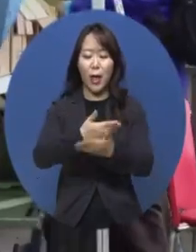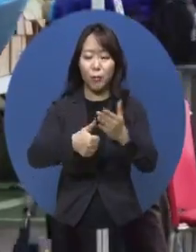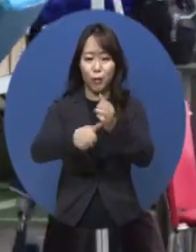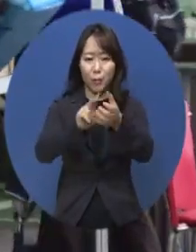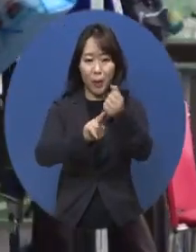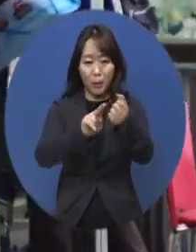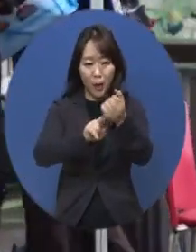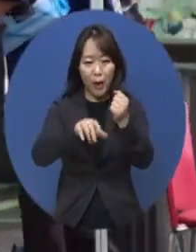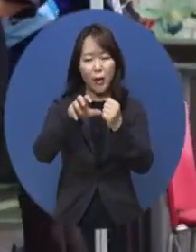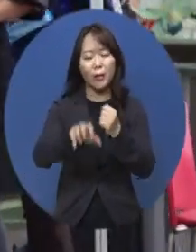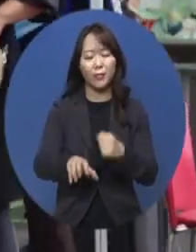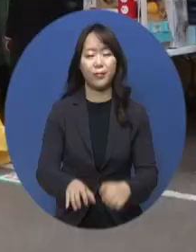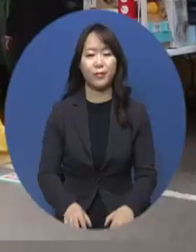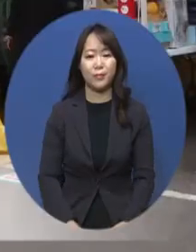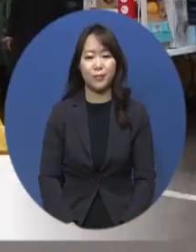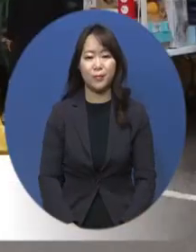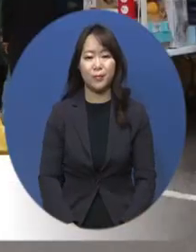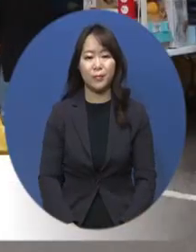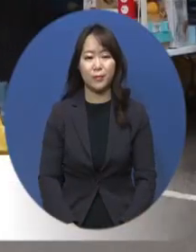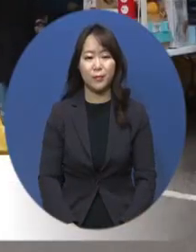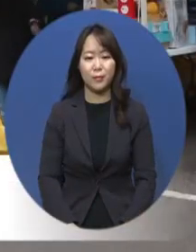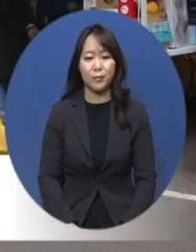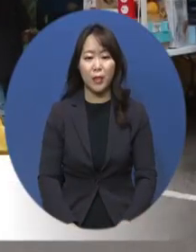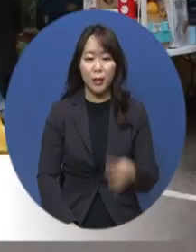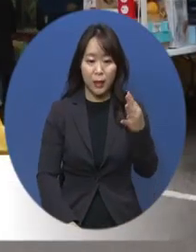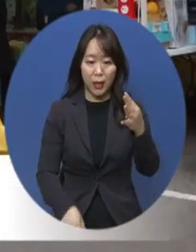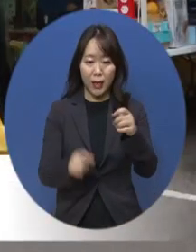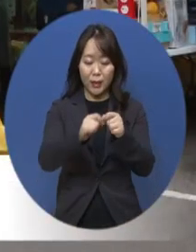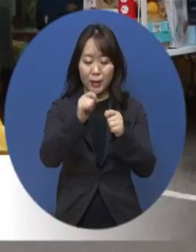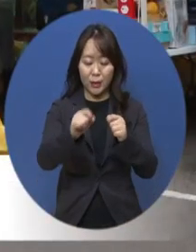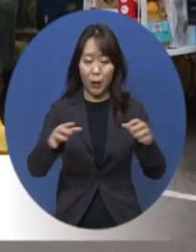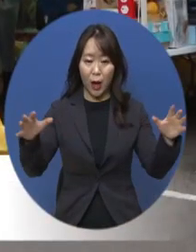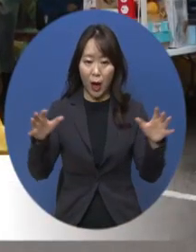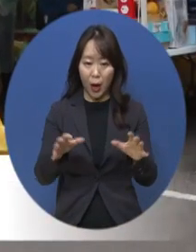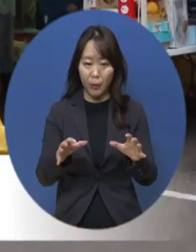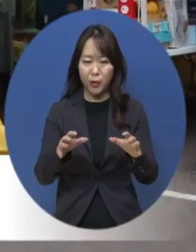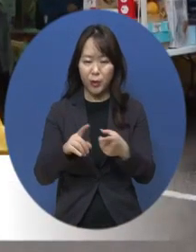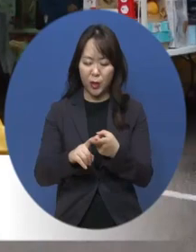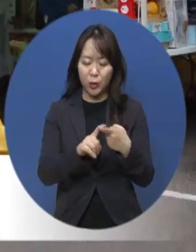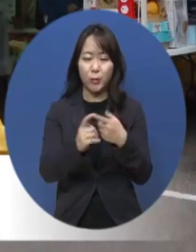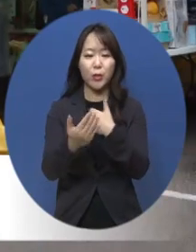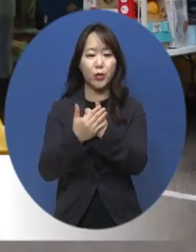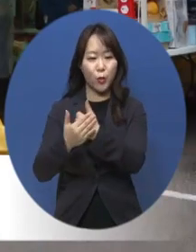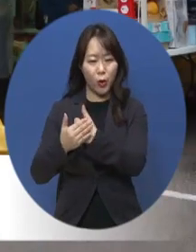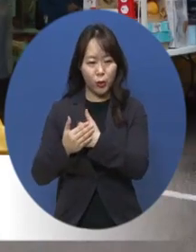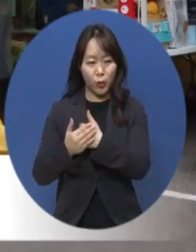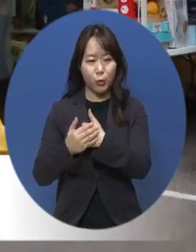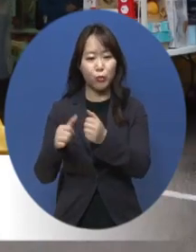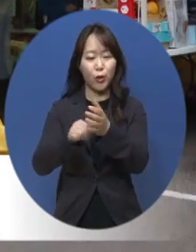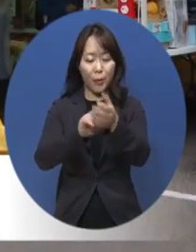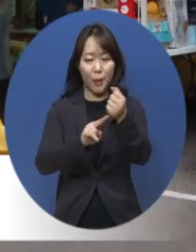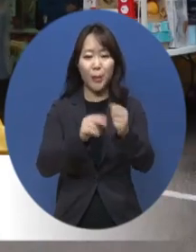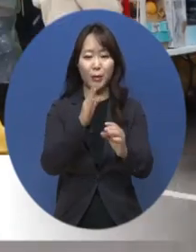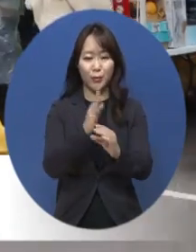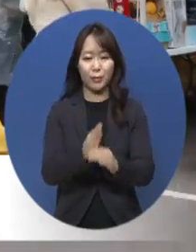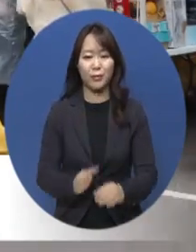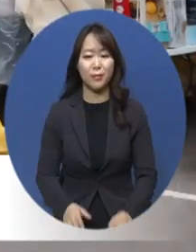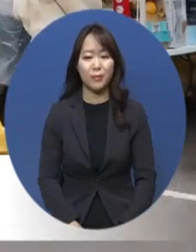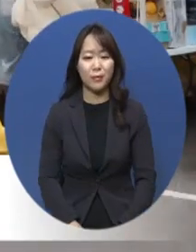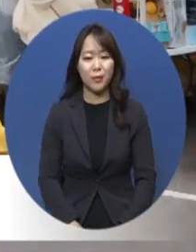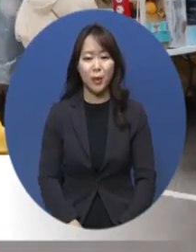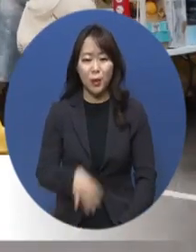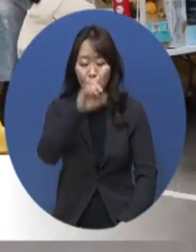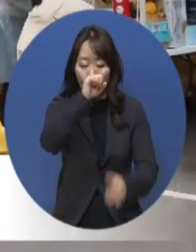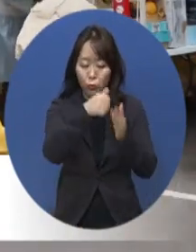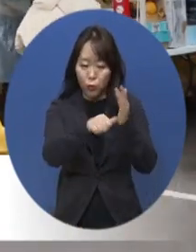열리고 있는 현장입니다. 4개 지점이 연합으로 지원해 주시는 바자회를 진행을 하고 있는데요. 좋은